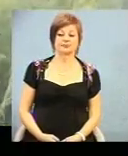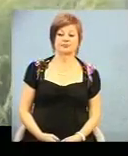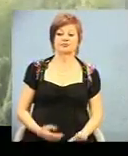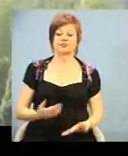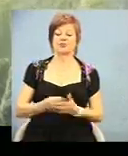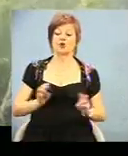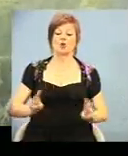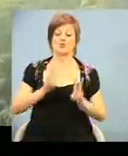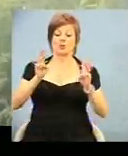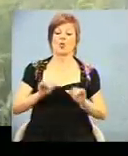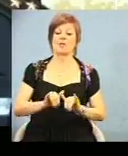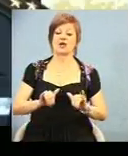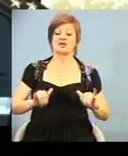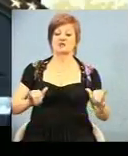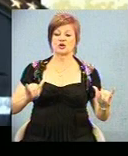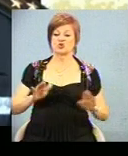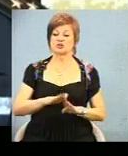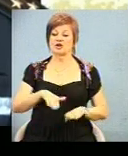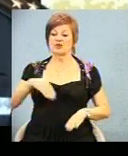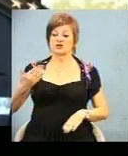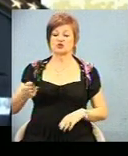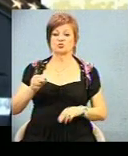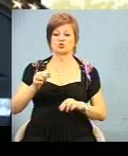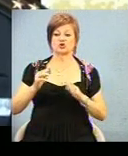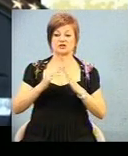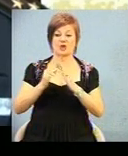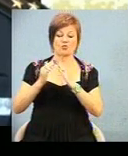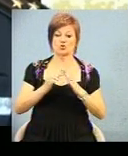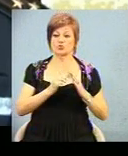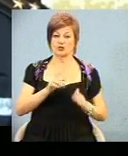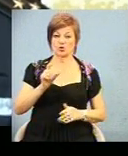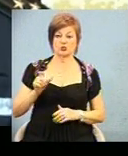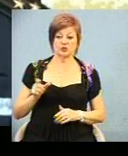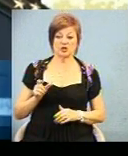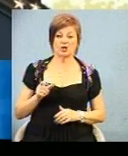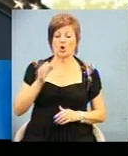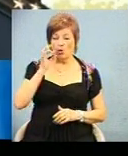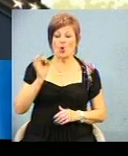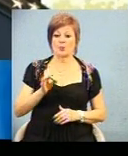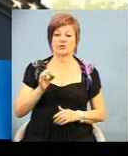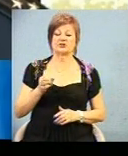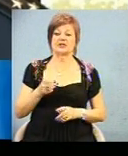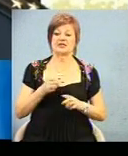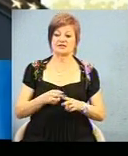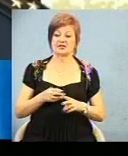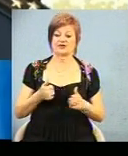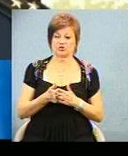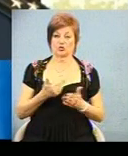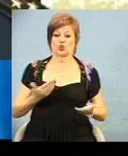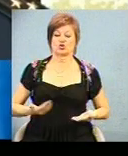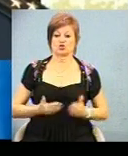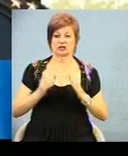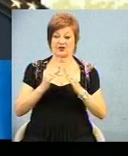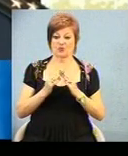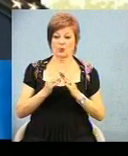Полум'я розповсюджується в сторону забудови, житлової забудови, опитної станції та до житлового будинку.